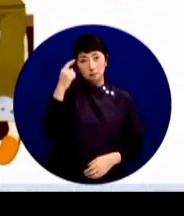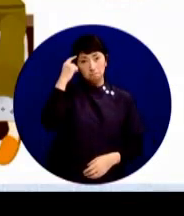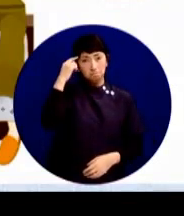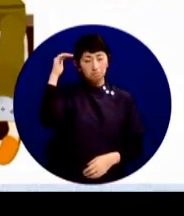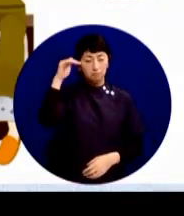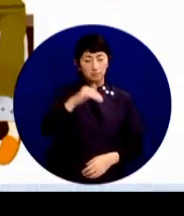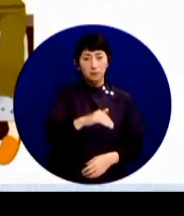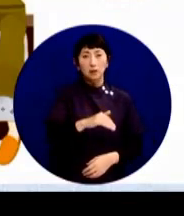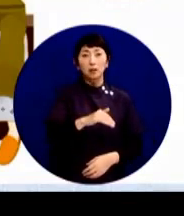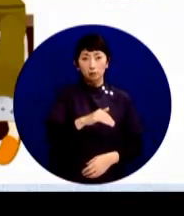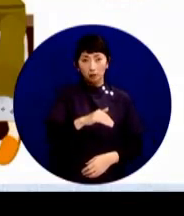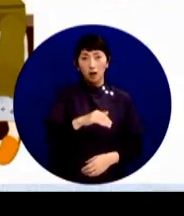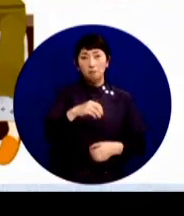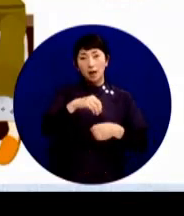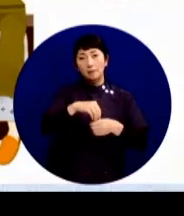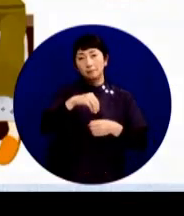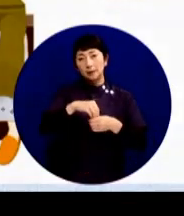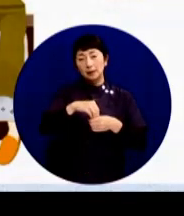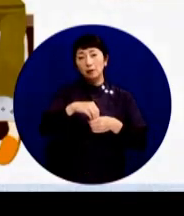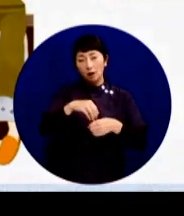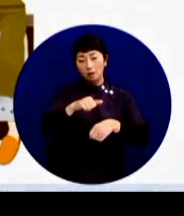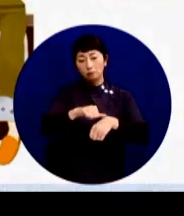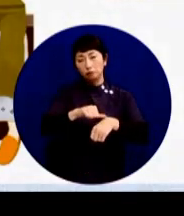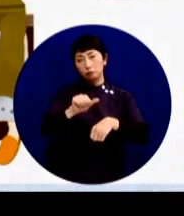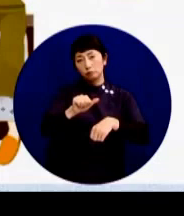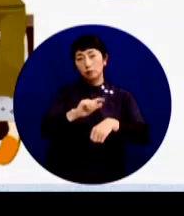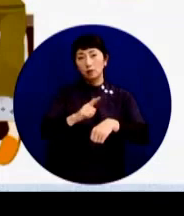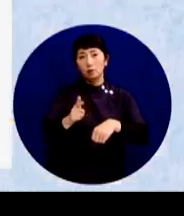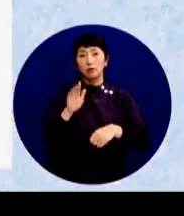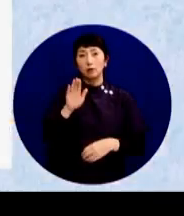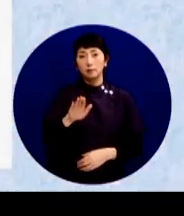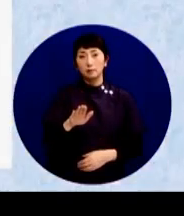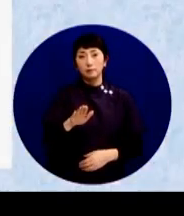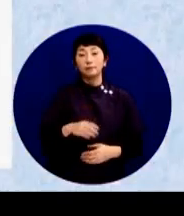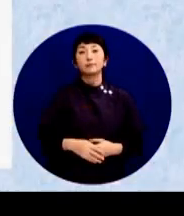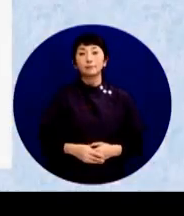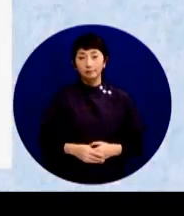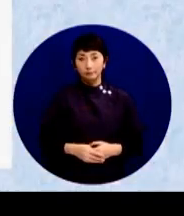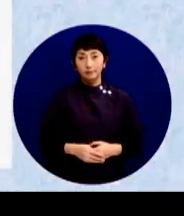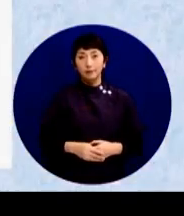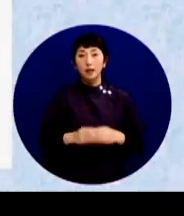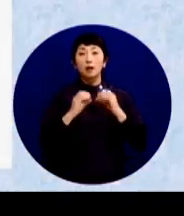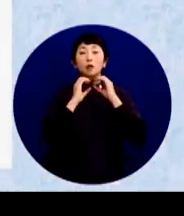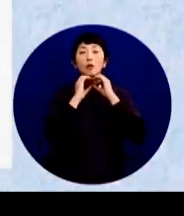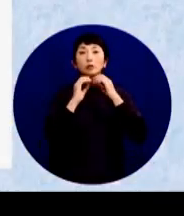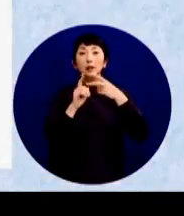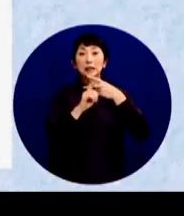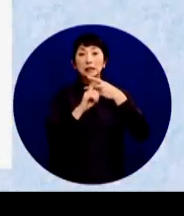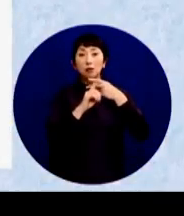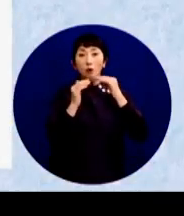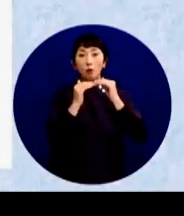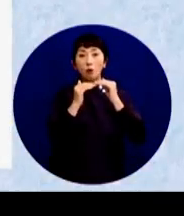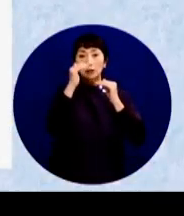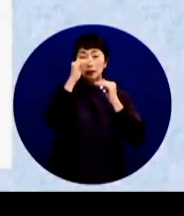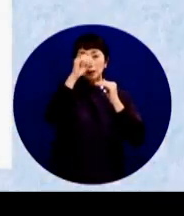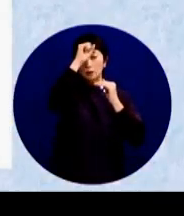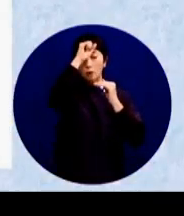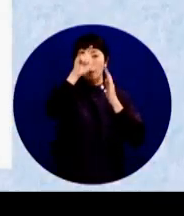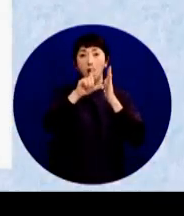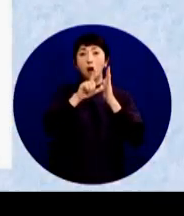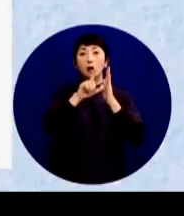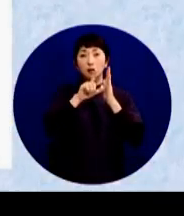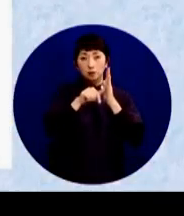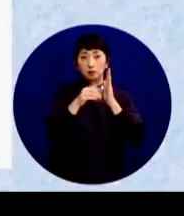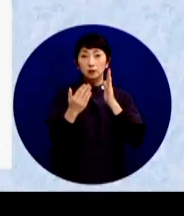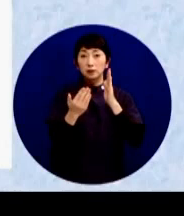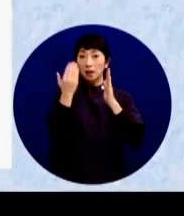便秘、全身浮腫などの症状が現れます。また甲状腺機能亢進症の症状は、